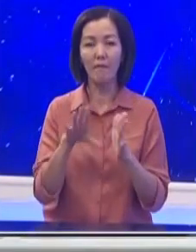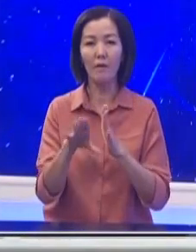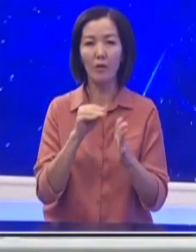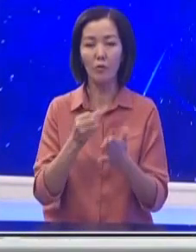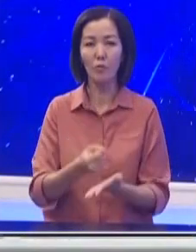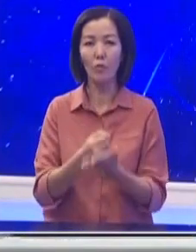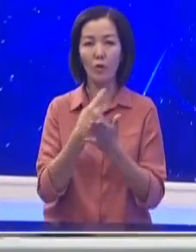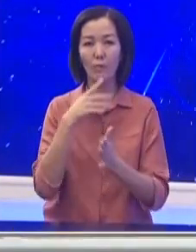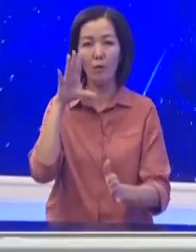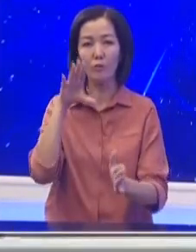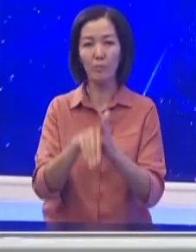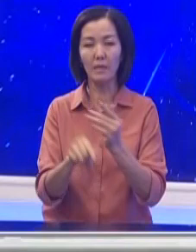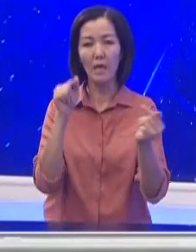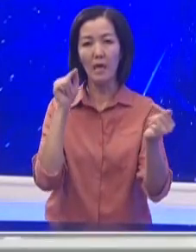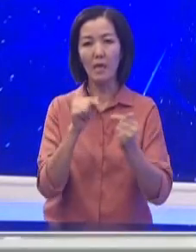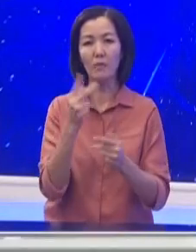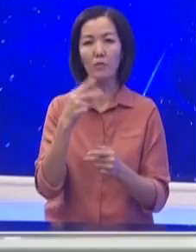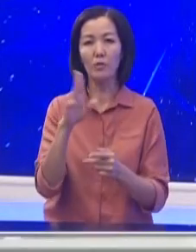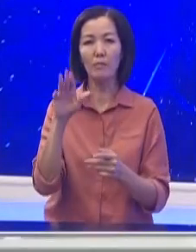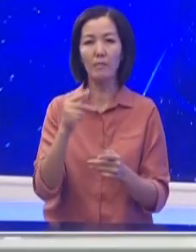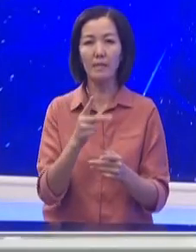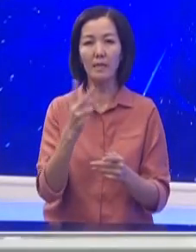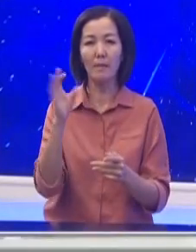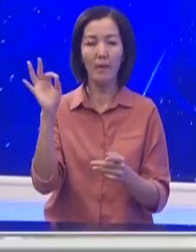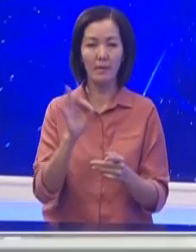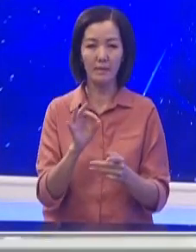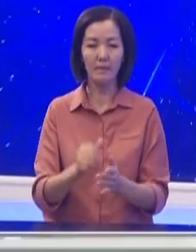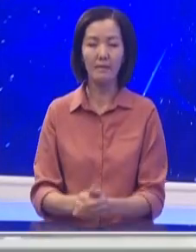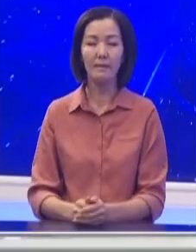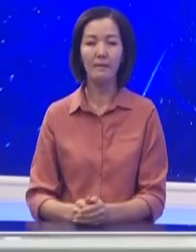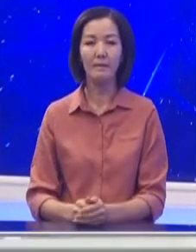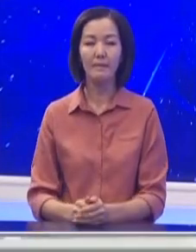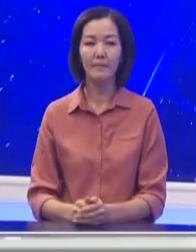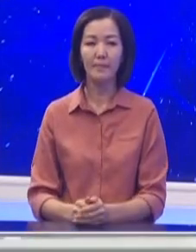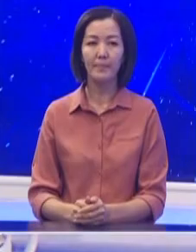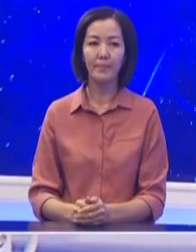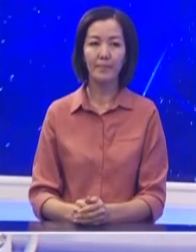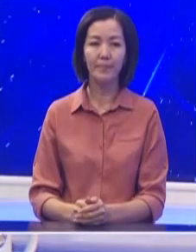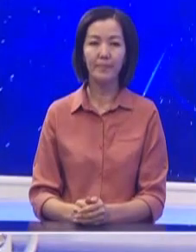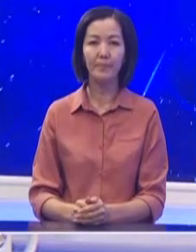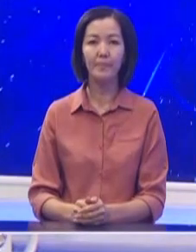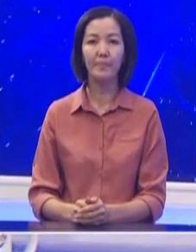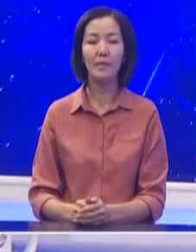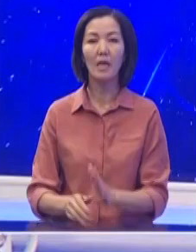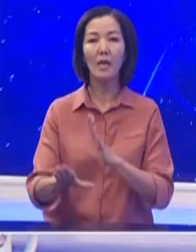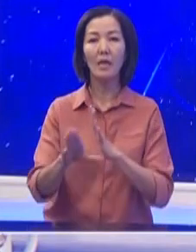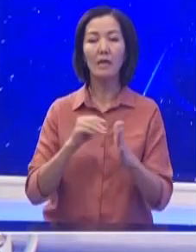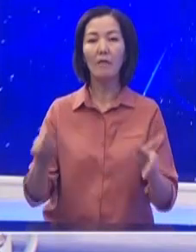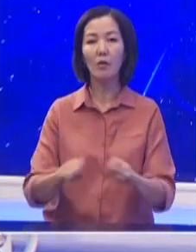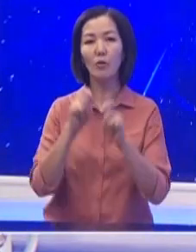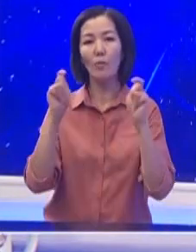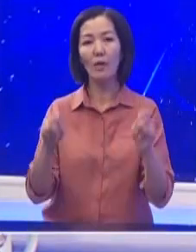қолдап дауыс берсе, қарсы болғандар 25,2%. Референдум ашық